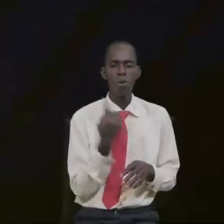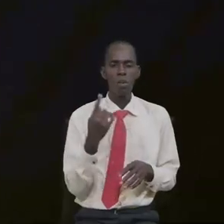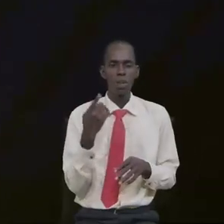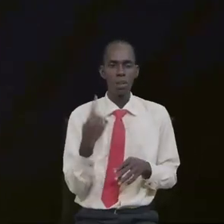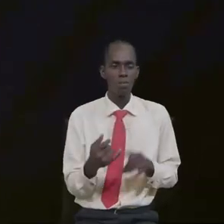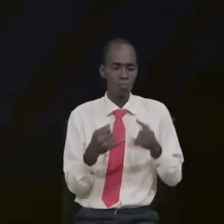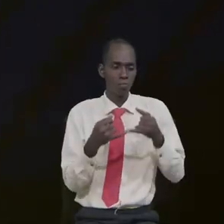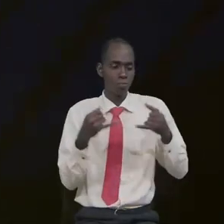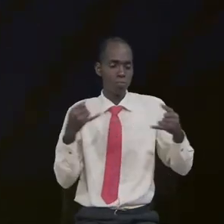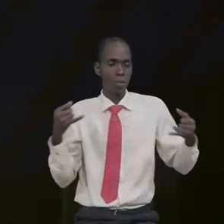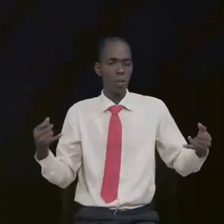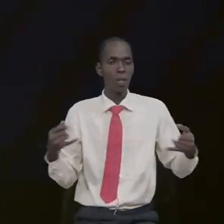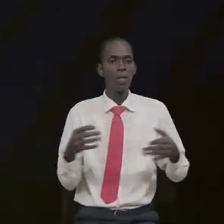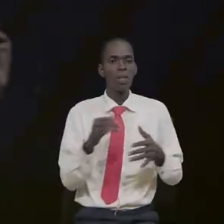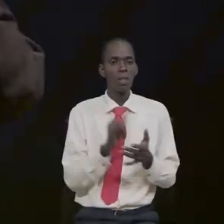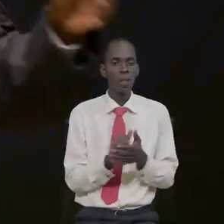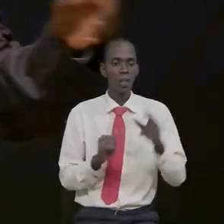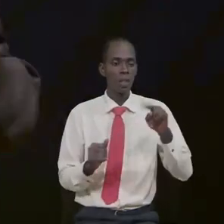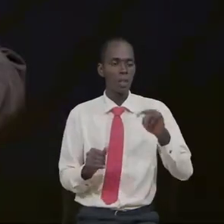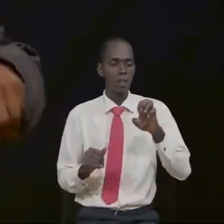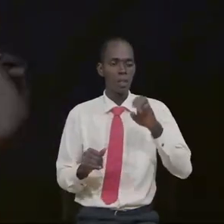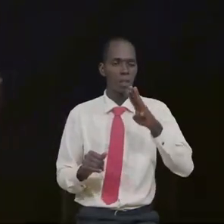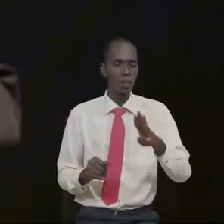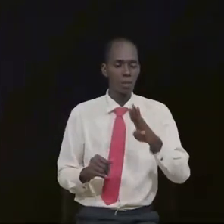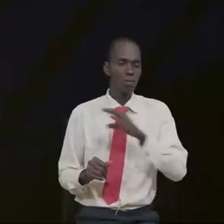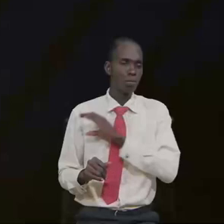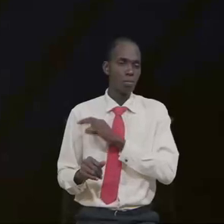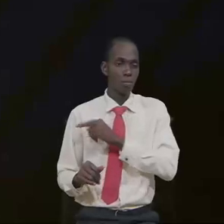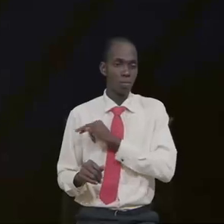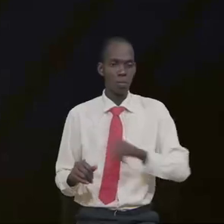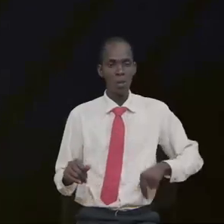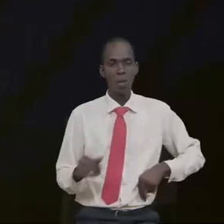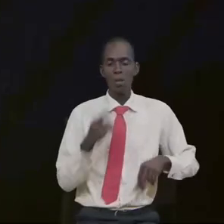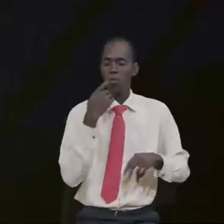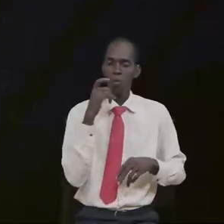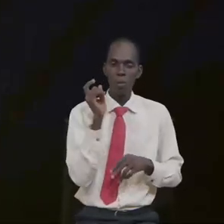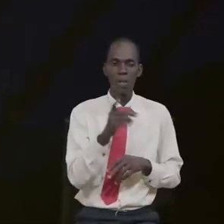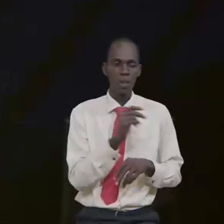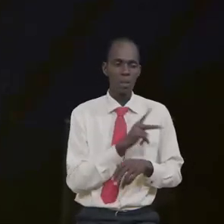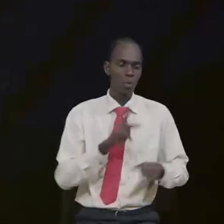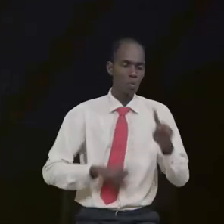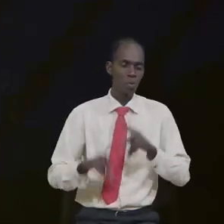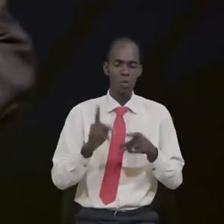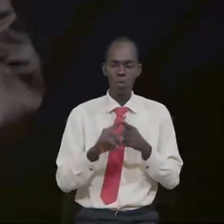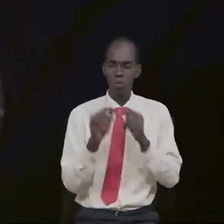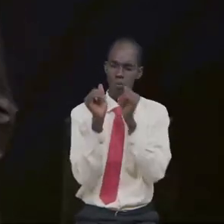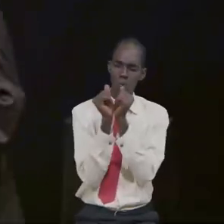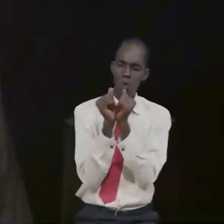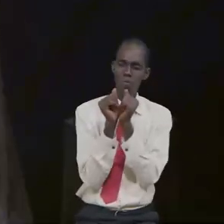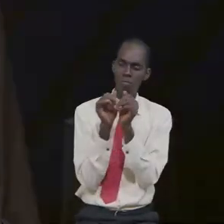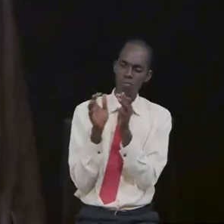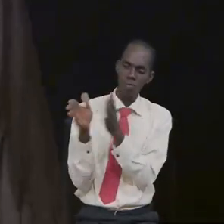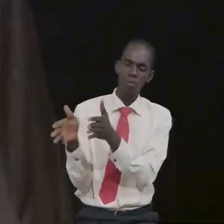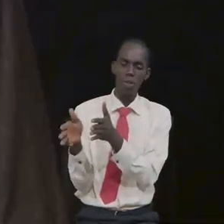mais a brûlé les cordes que les hommes de Nebuchadnezzar ont utilisées pour